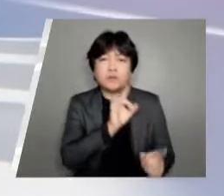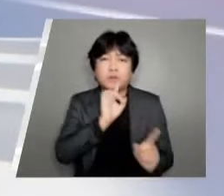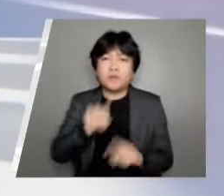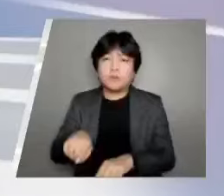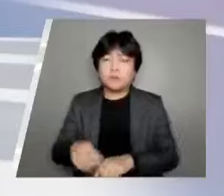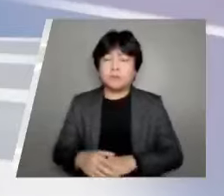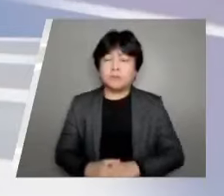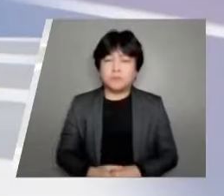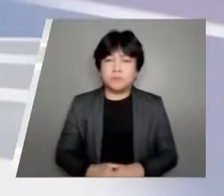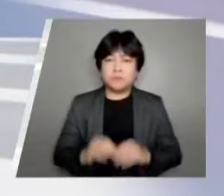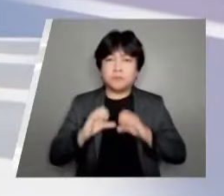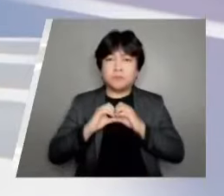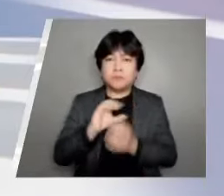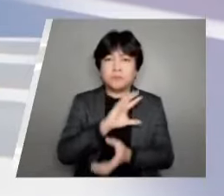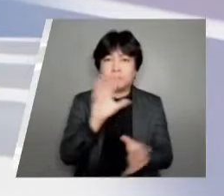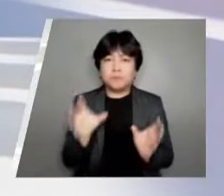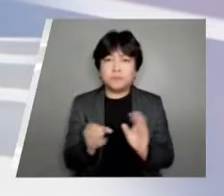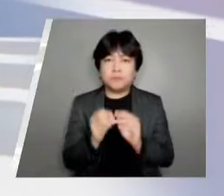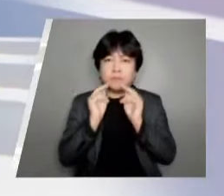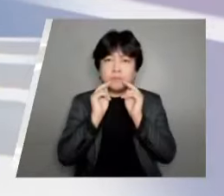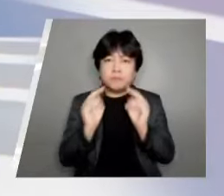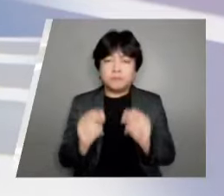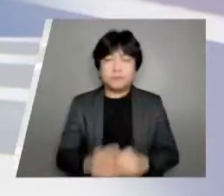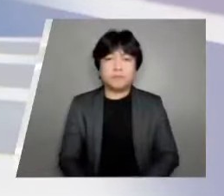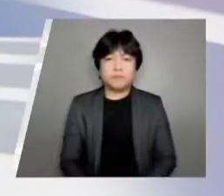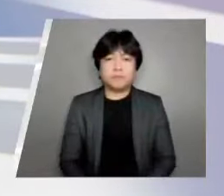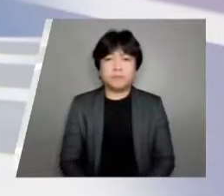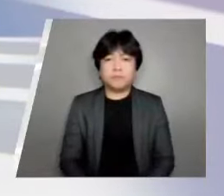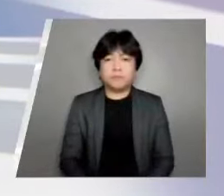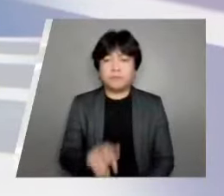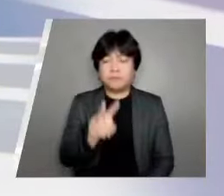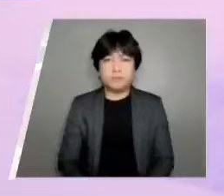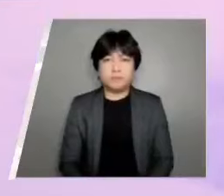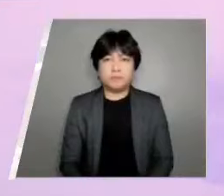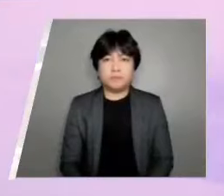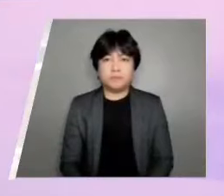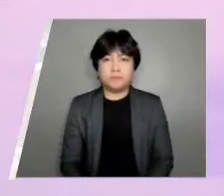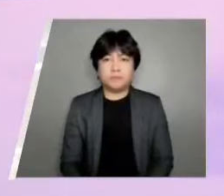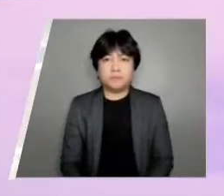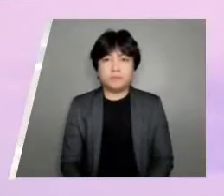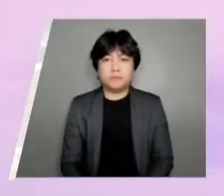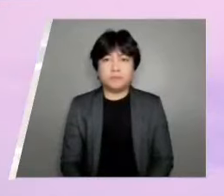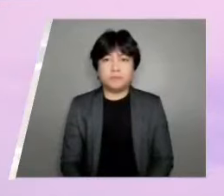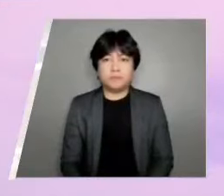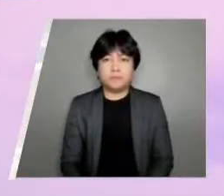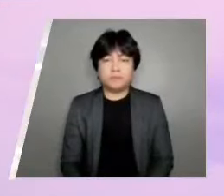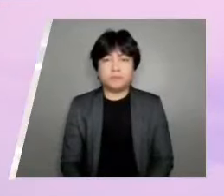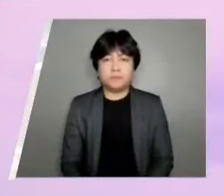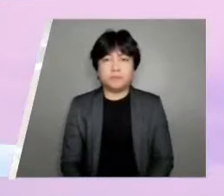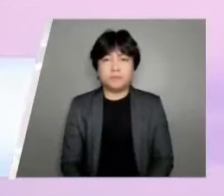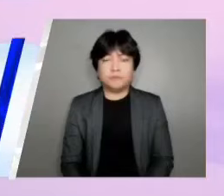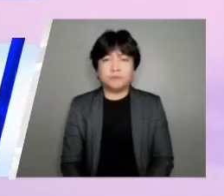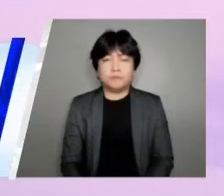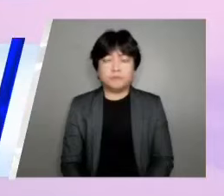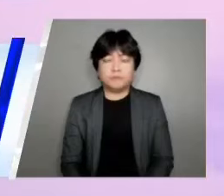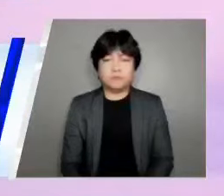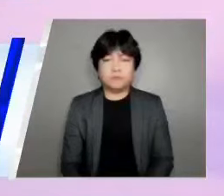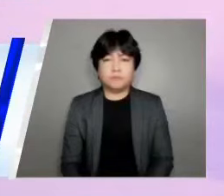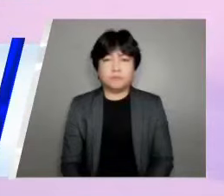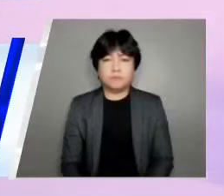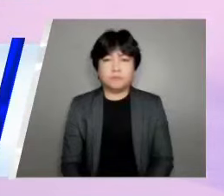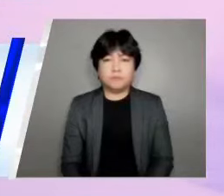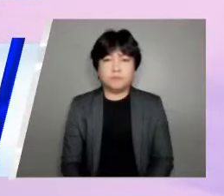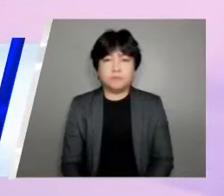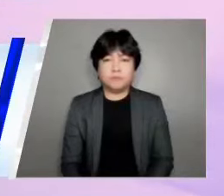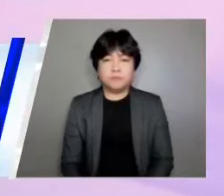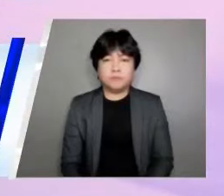sa GMA Integrated News, Sanima Refran, ang inyong saksi. Bago sa saksi, listado ang high-grade